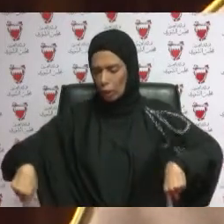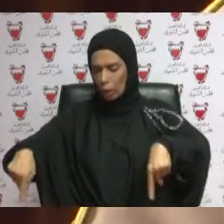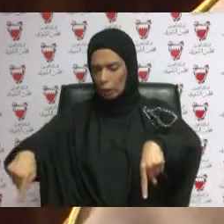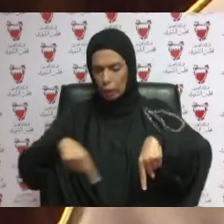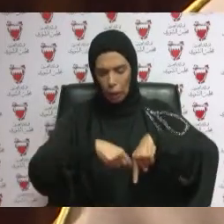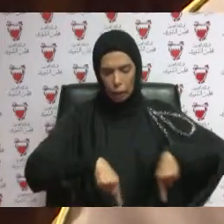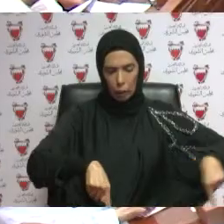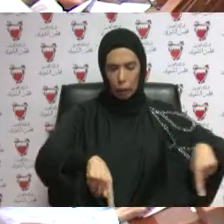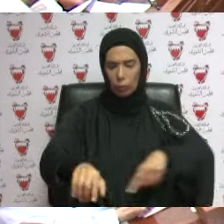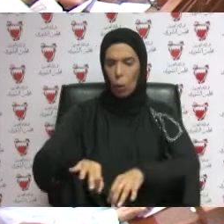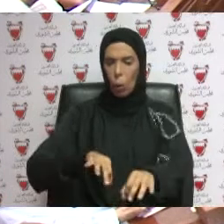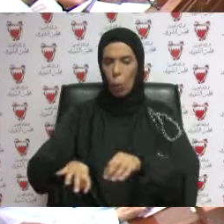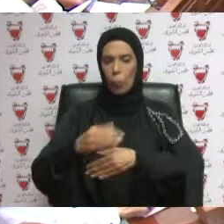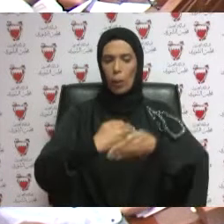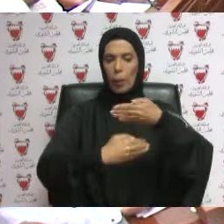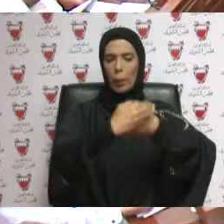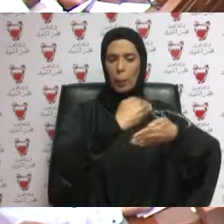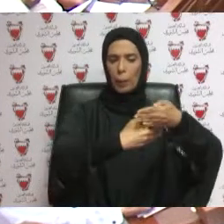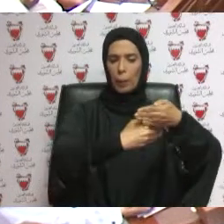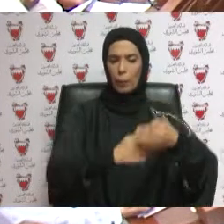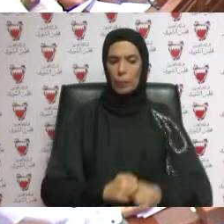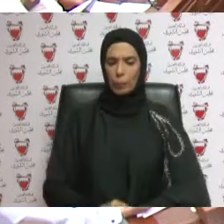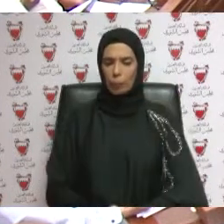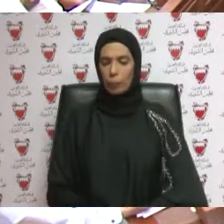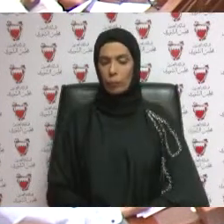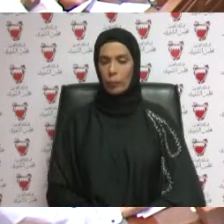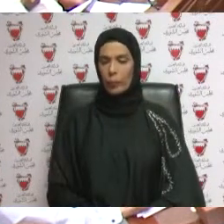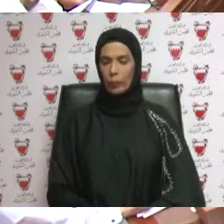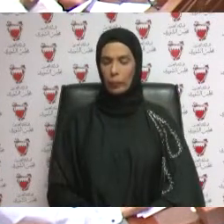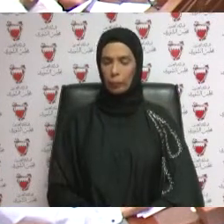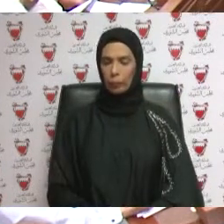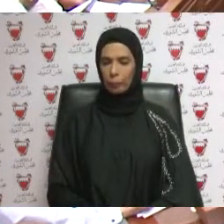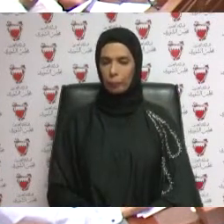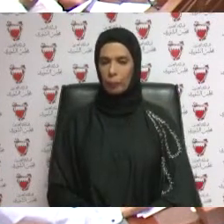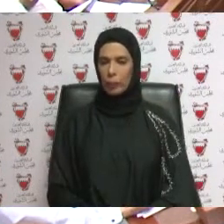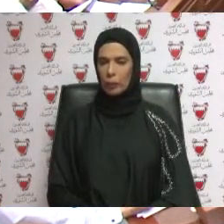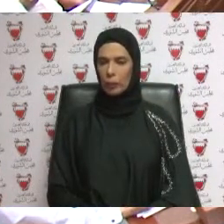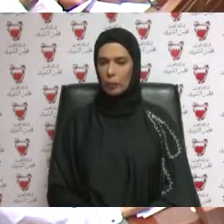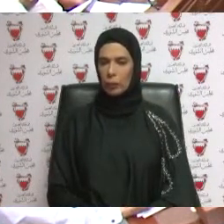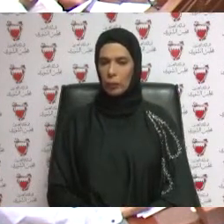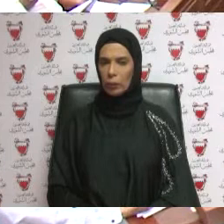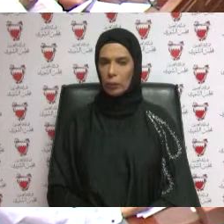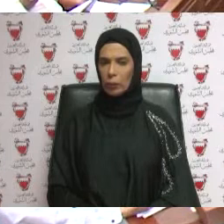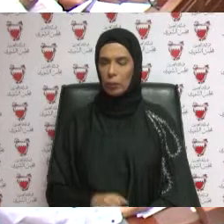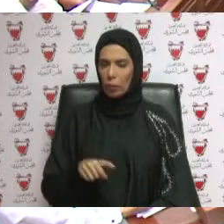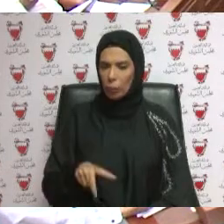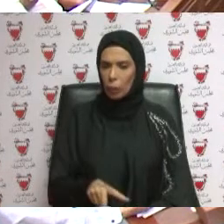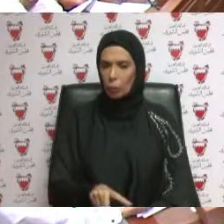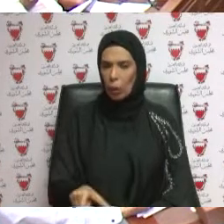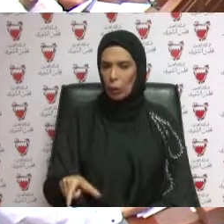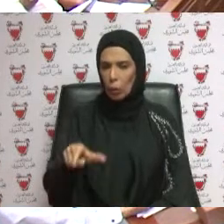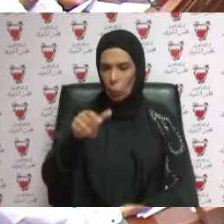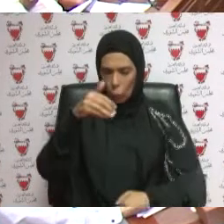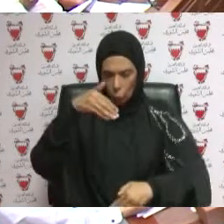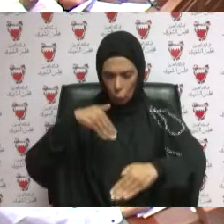بدوره، لأنهم أعلم، والأمور الفنية في عرض الممر المائي، عمق الممر